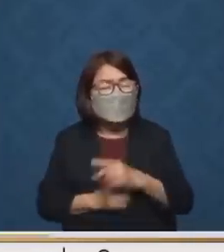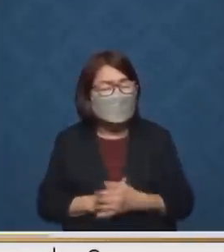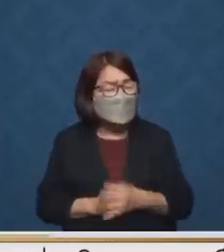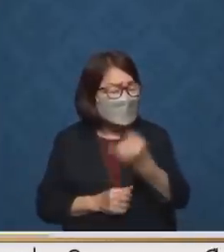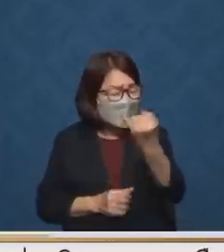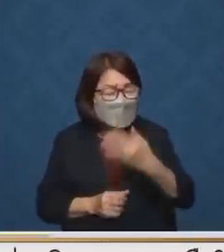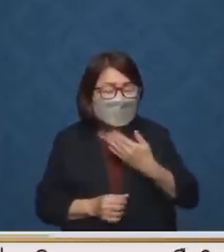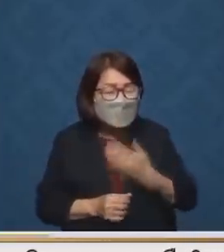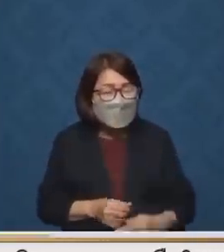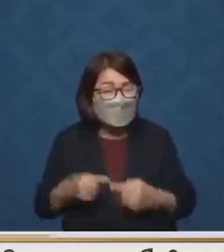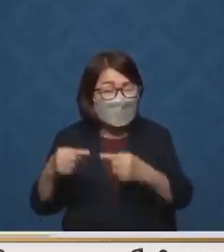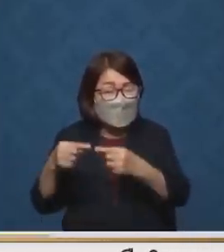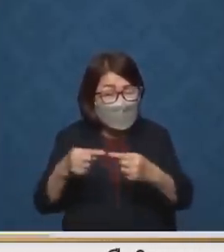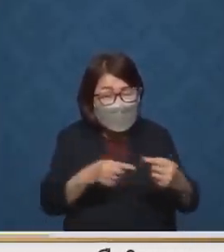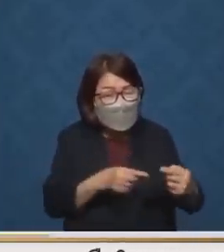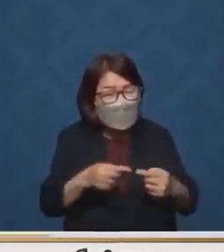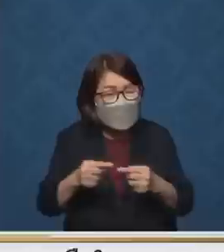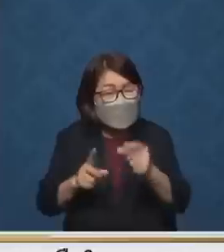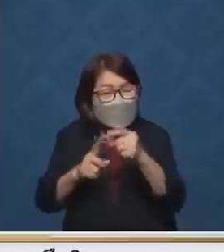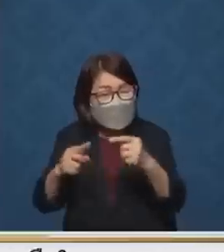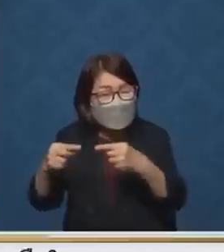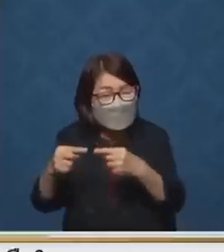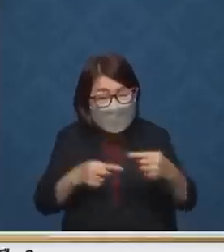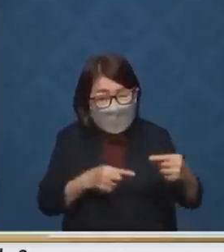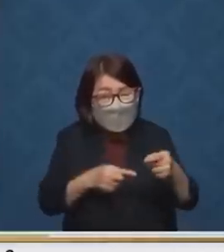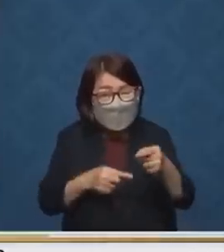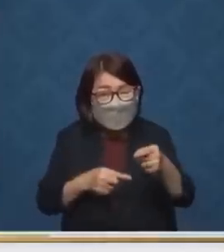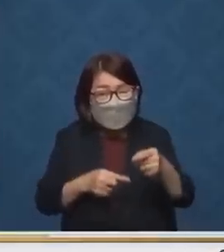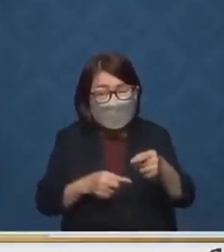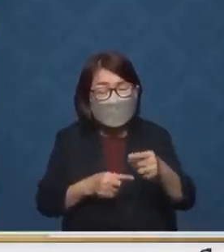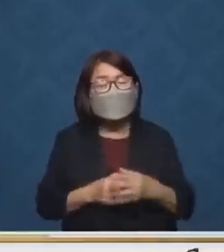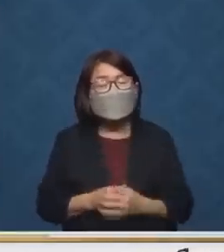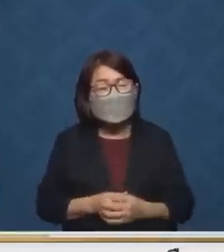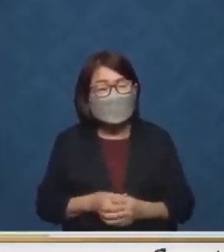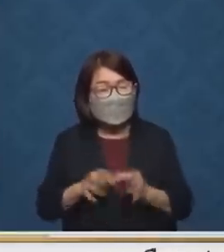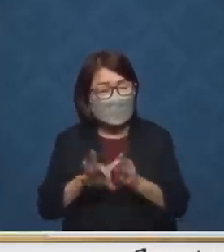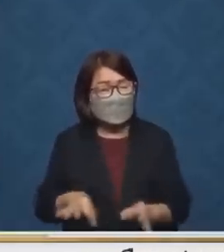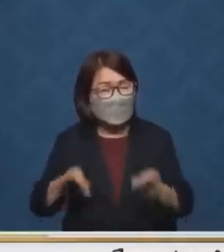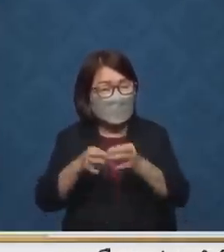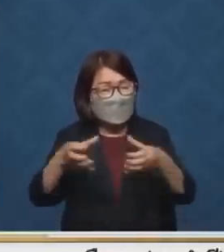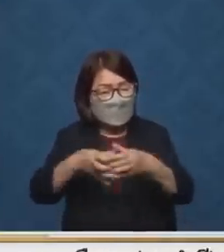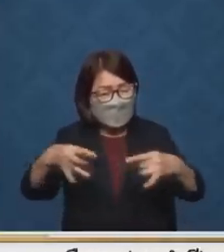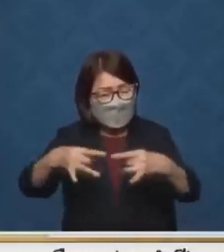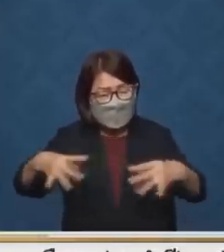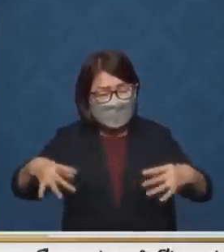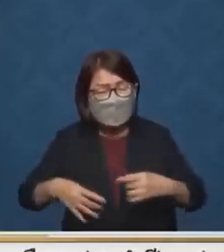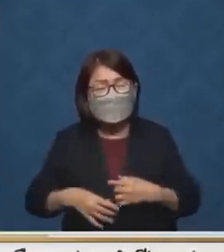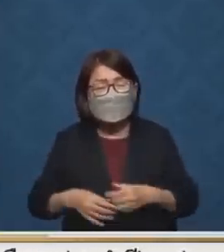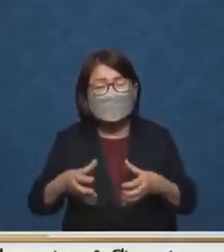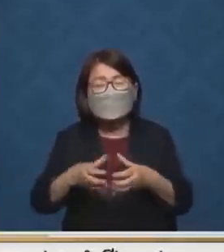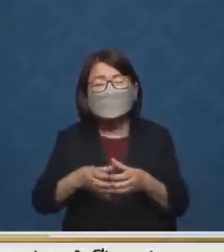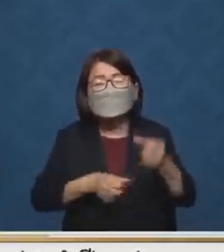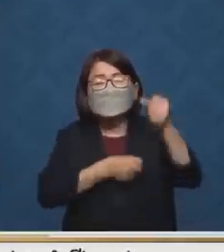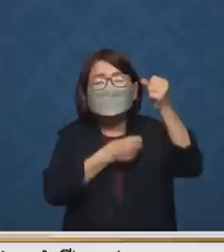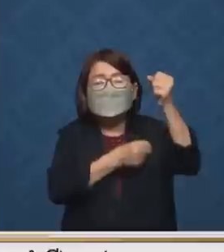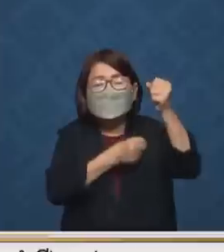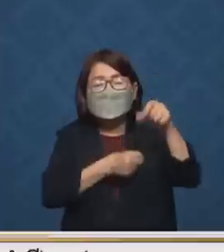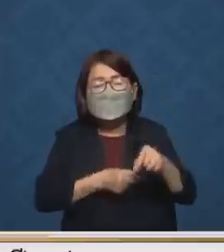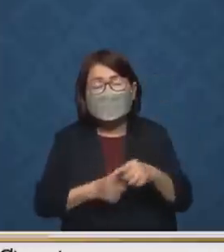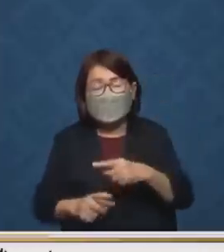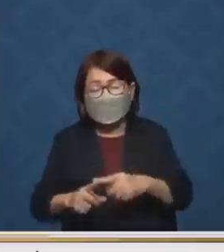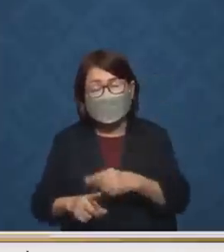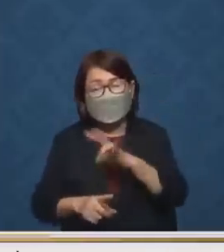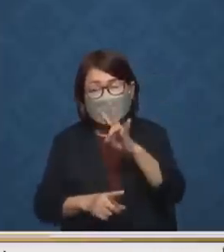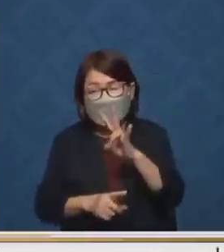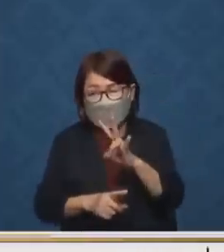มีย้ำด้วย ที่สูงมานอยนี่ อย่างต่อเนื่องโดยเฉพาะกลมเห็นต่างทางการเมืองก่มผชมดมประทวงซึ่เดือนกรรกฎ